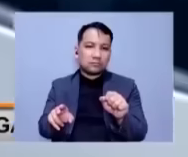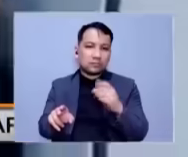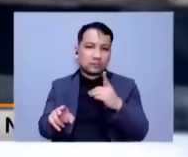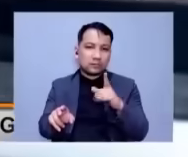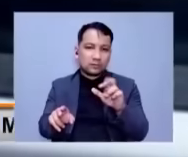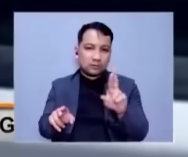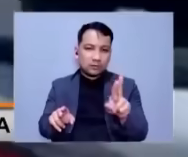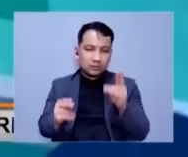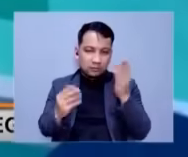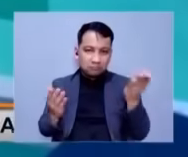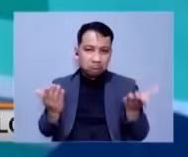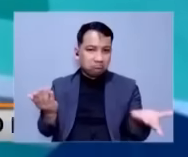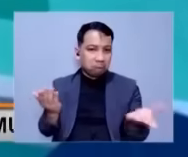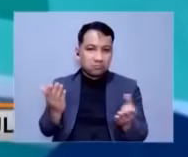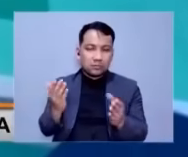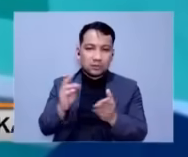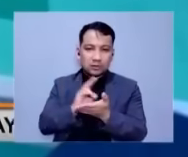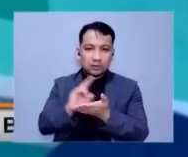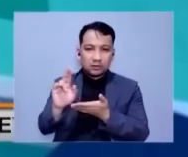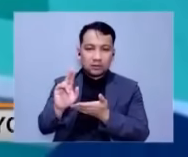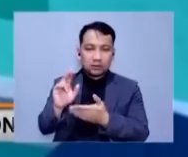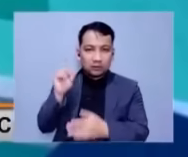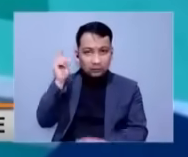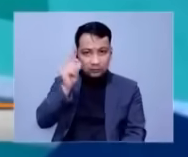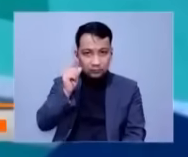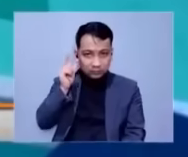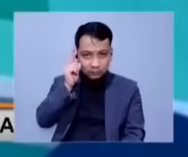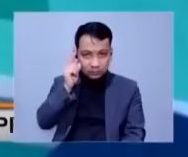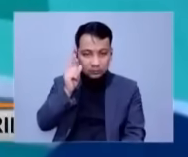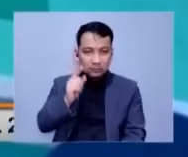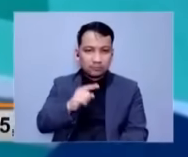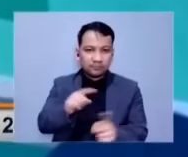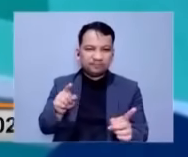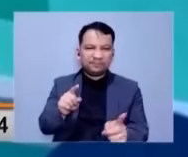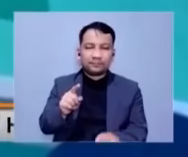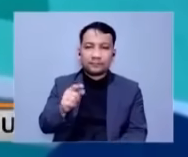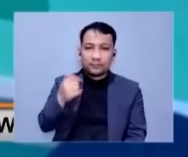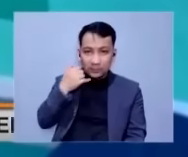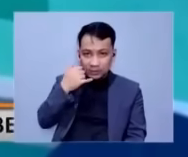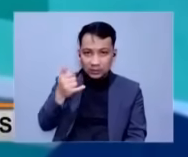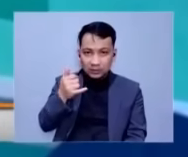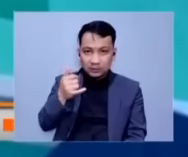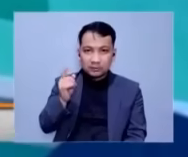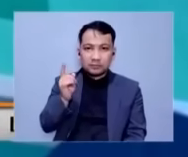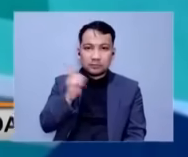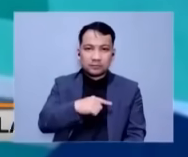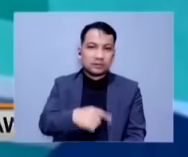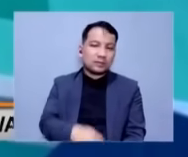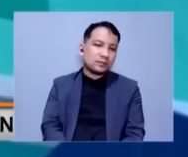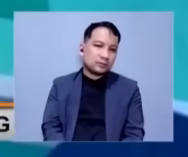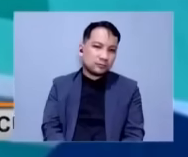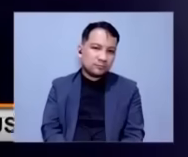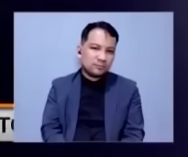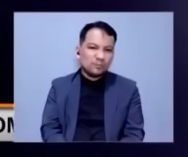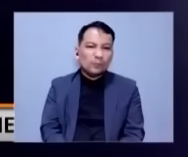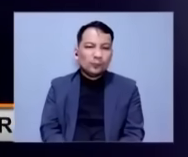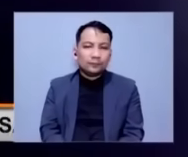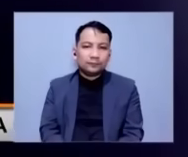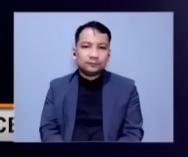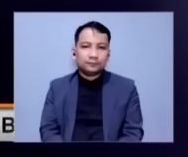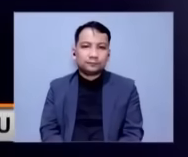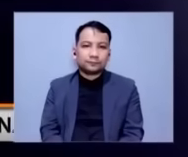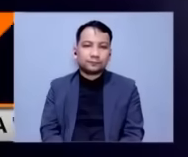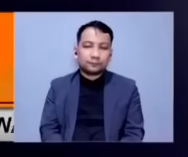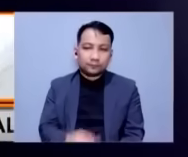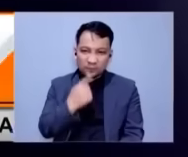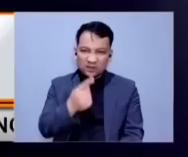at maging sa isang universidad sa London. Pero nang tawagan ng mga universidad, parang na-prank ang ospital. Bukod dyan,